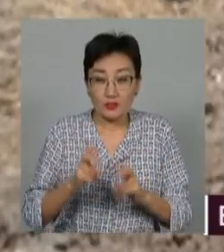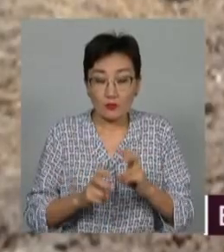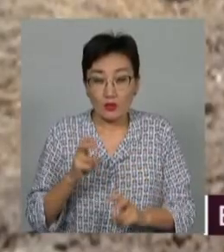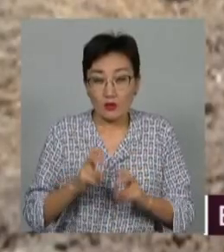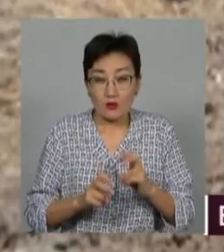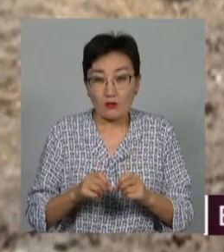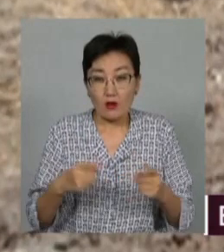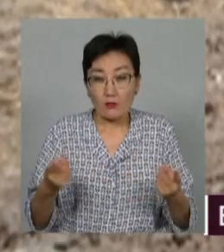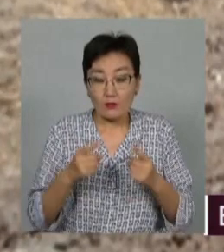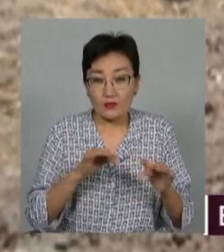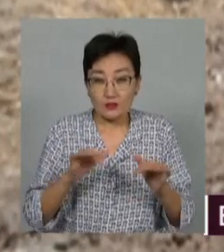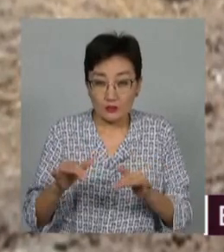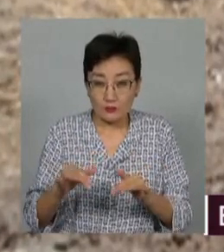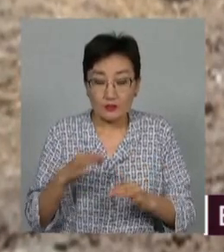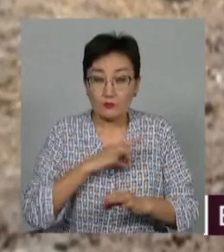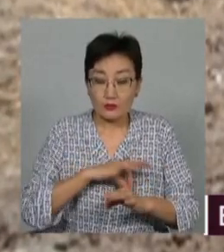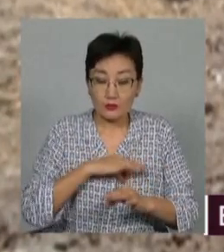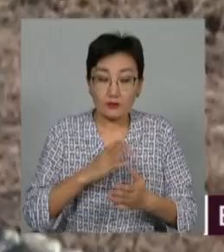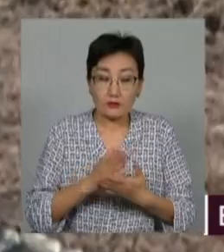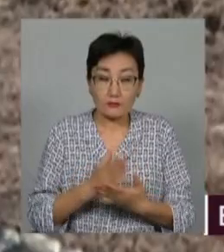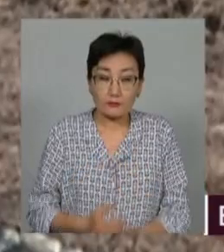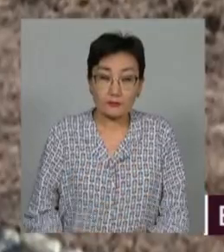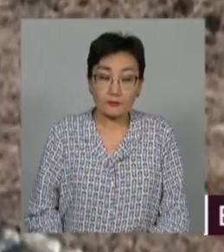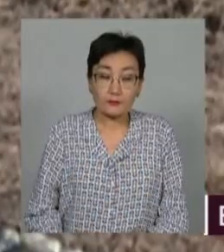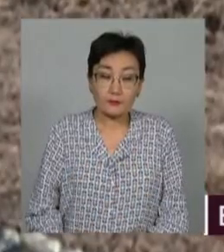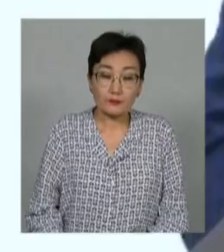экстенсивтік әдістер басым болып отыр дейді.